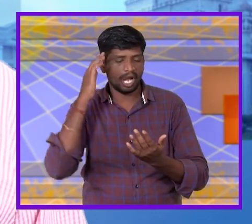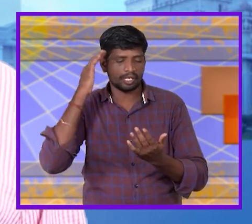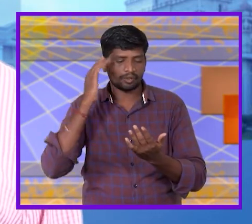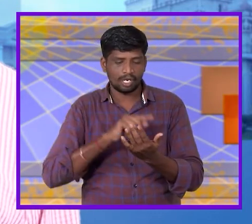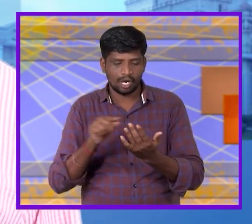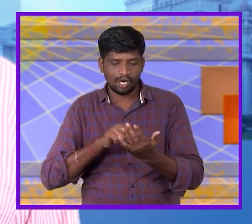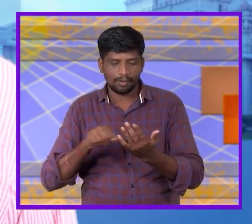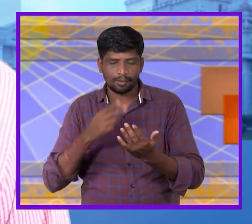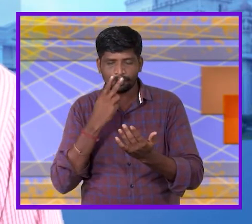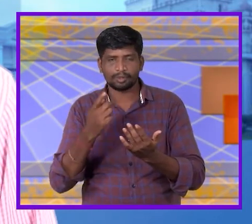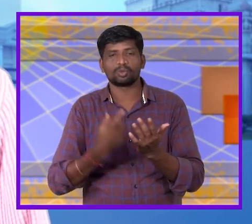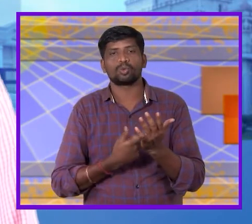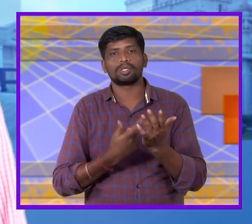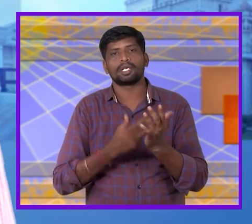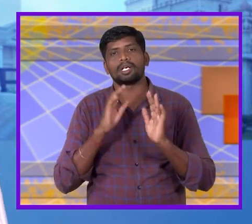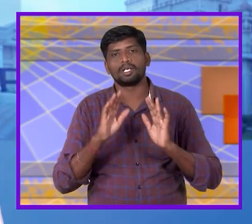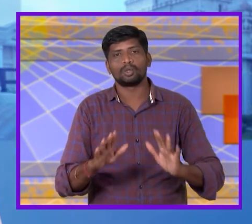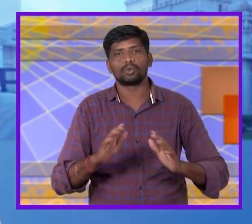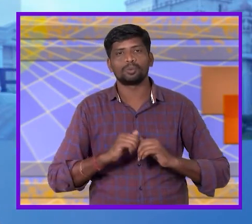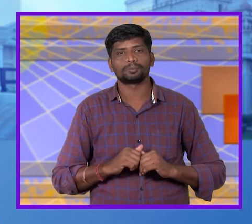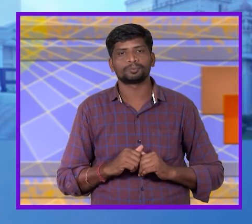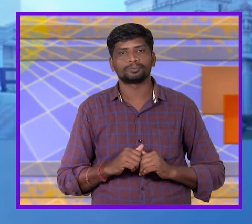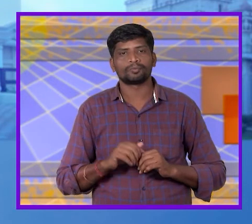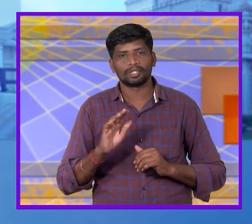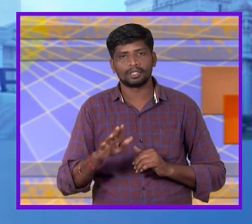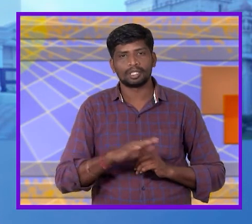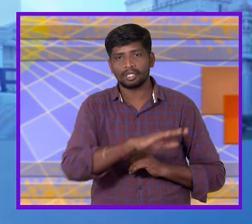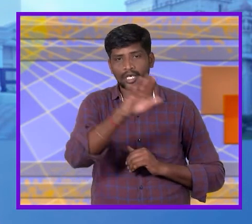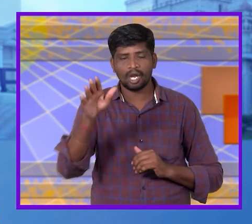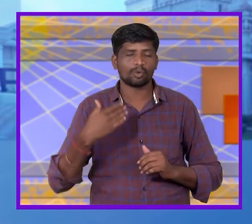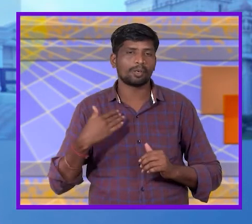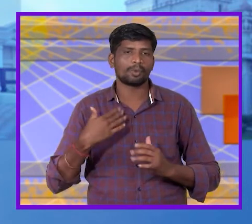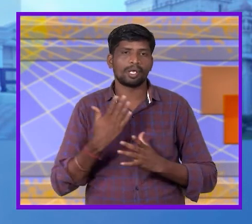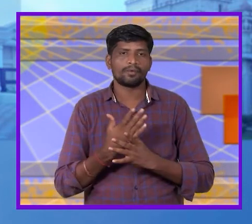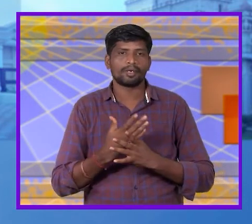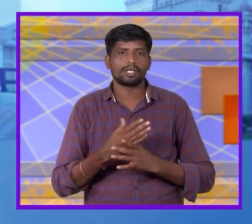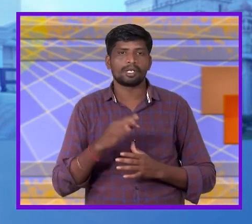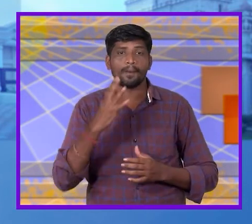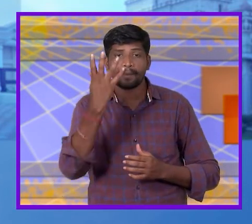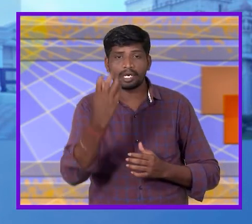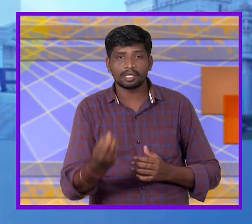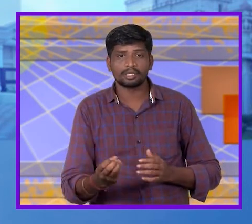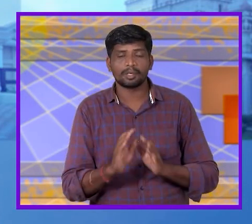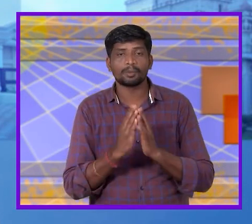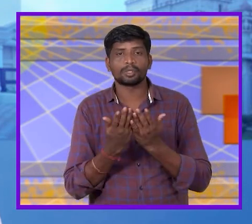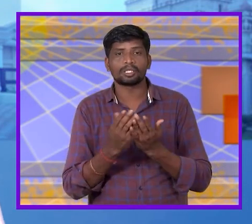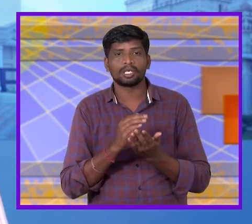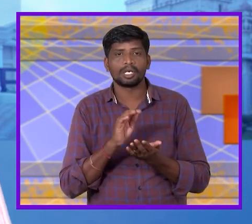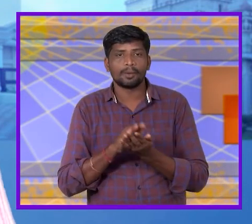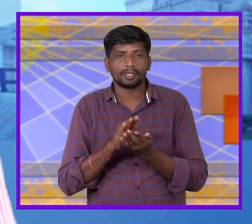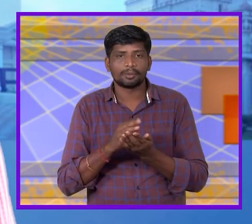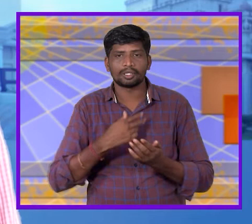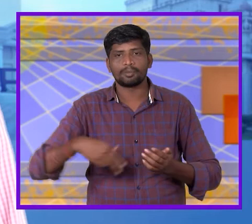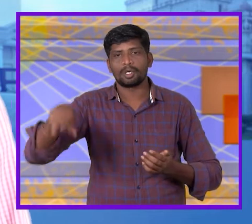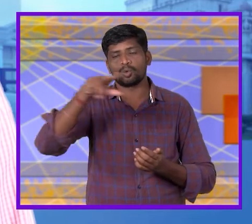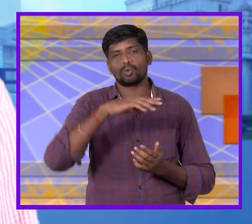போய் சேர்வதற்கு அது ஒரு பயனுள்ளதாக இருக்கும். இதெல்லாம் நம்முடைய கடமை. நல்ல பழந்தமிழ் நூல்களை பாதுகாக்க வேண்டியது நம்முடைய